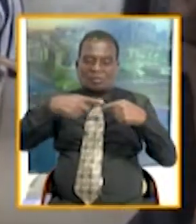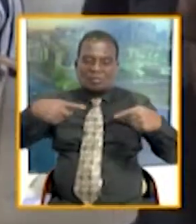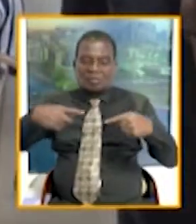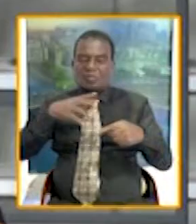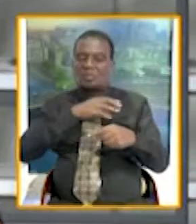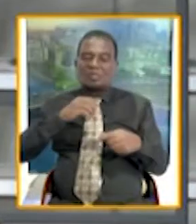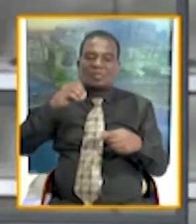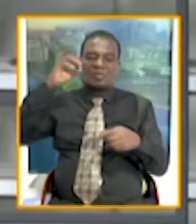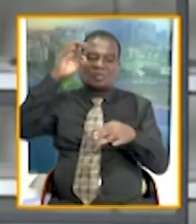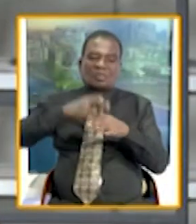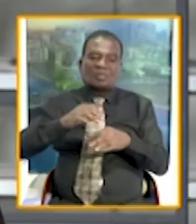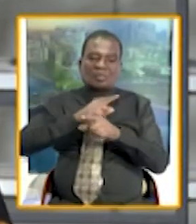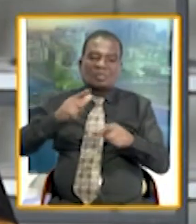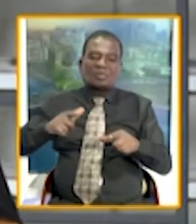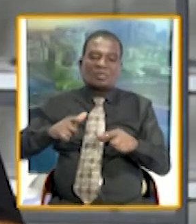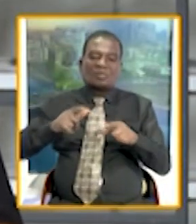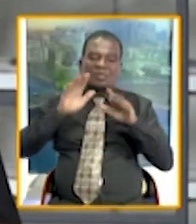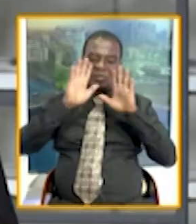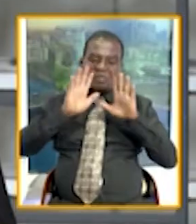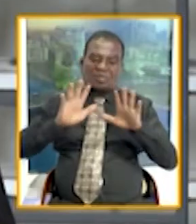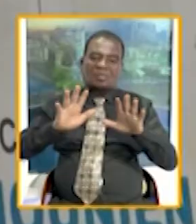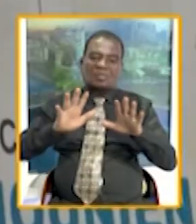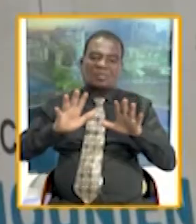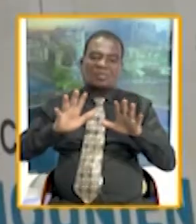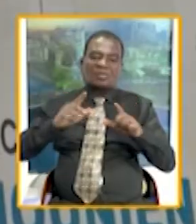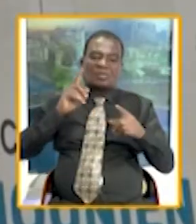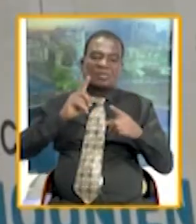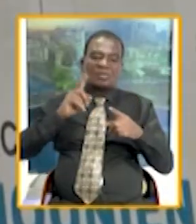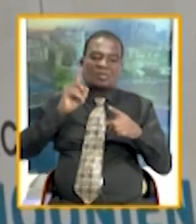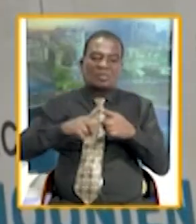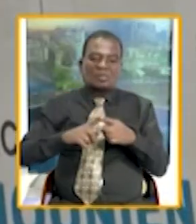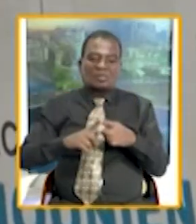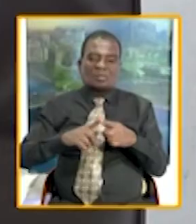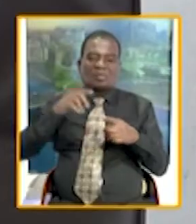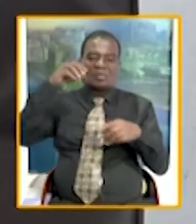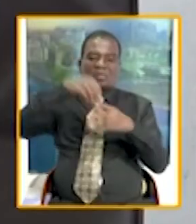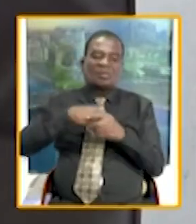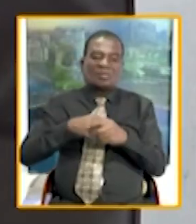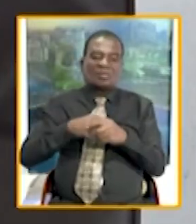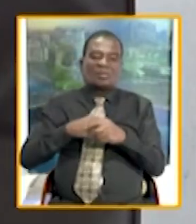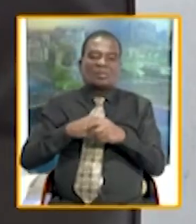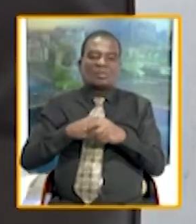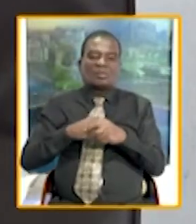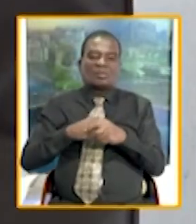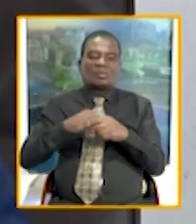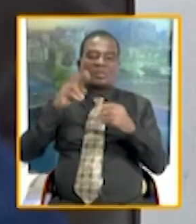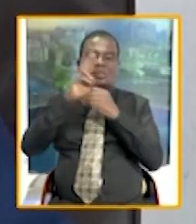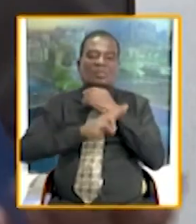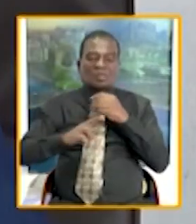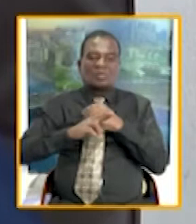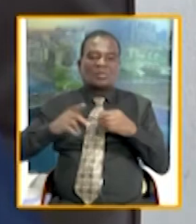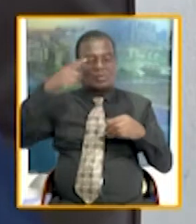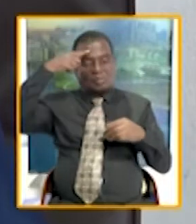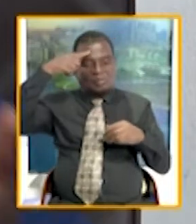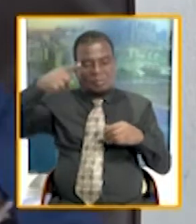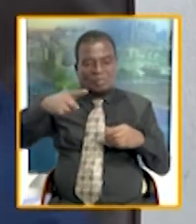à des élections libres, transparentes et surtout apaisées. À Zouanounien, première étape de la tournée, le général Vagondo Diomandé a